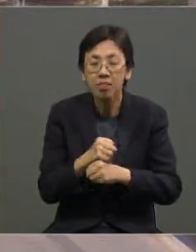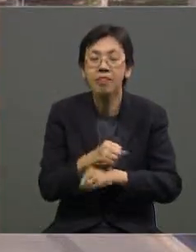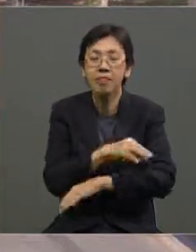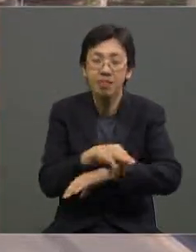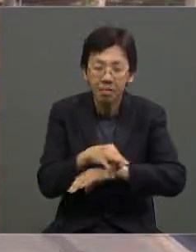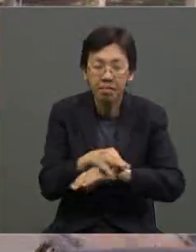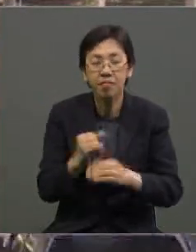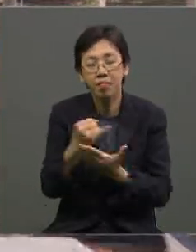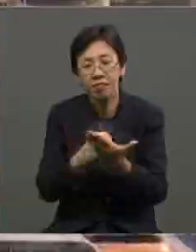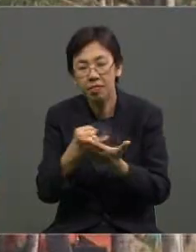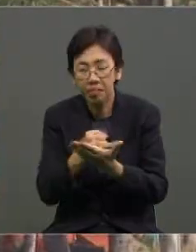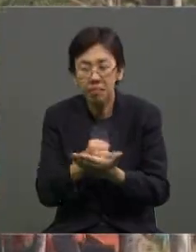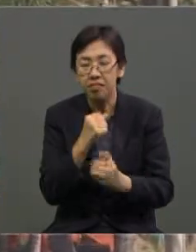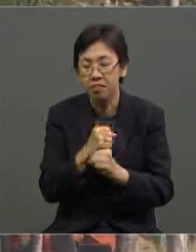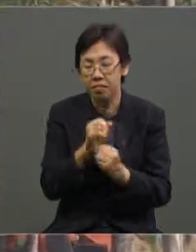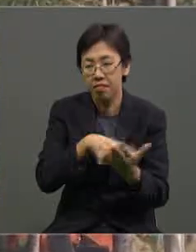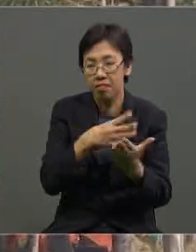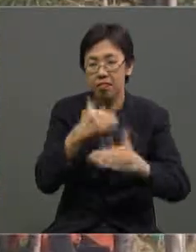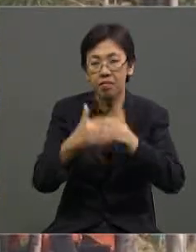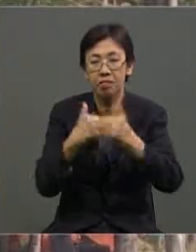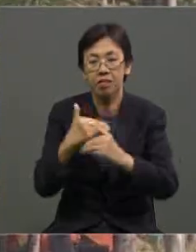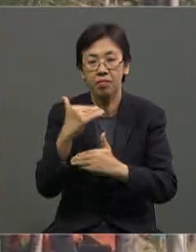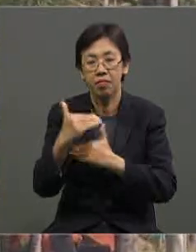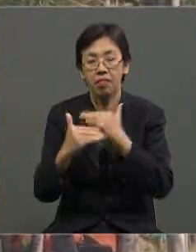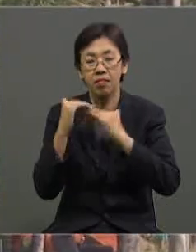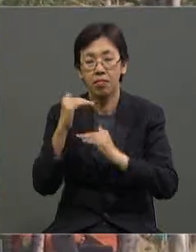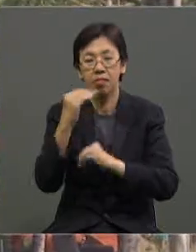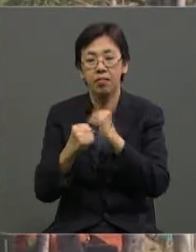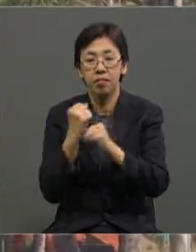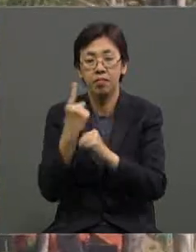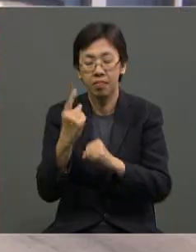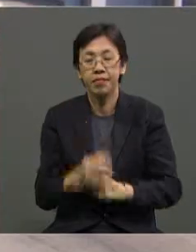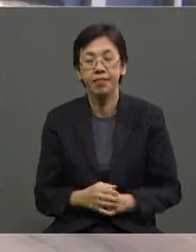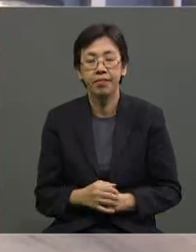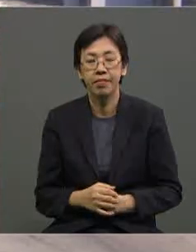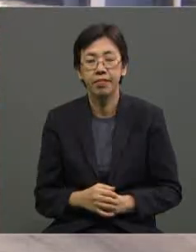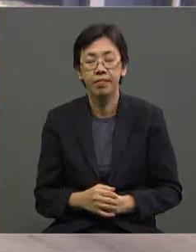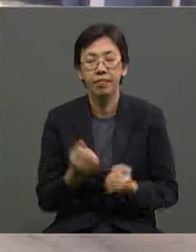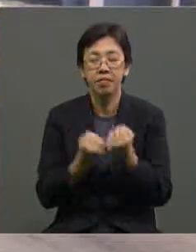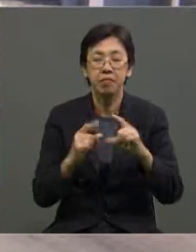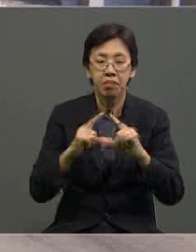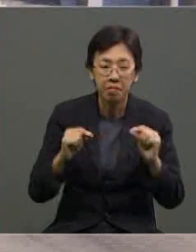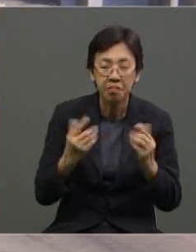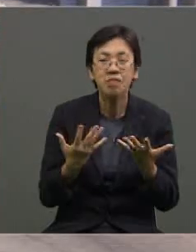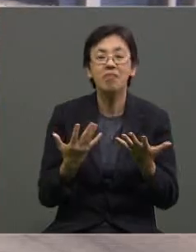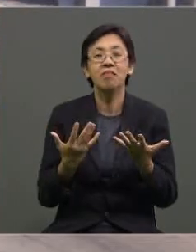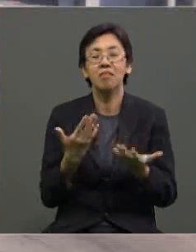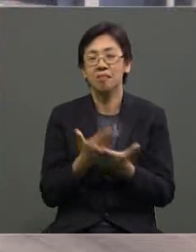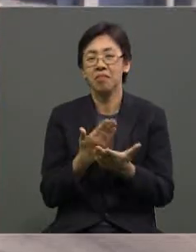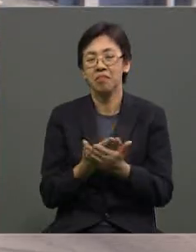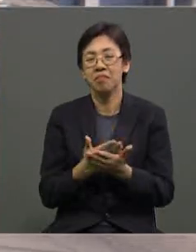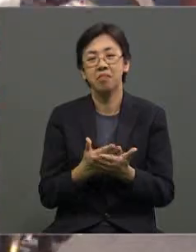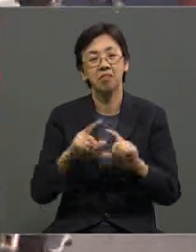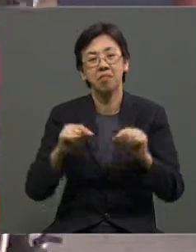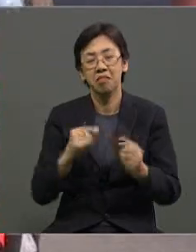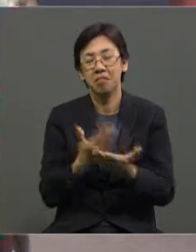ฒนาให้แล้วเสร็จใน1ปีค่ะ ครับส่วนเรื่องของแท็กซี่เถื่อนวินเถื่อนที่มาเรียกค่าโดยสารแพงเนี่ยบขส.ก็บอก